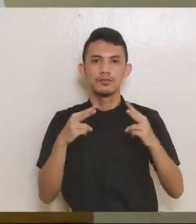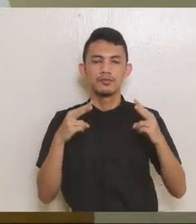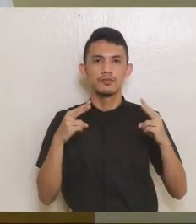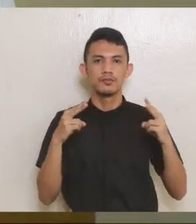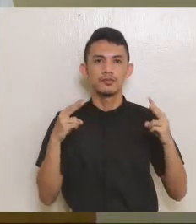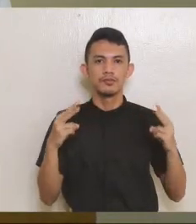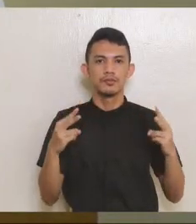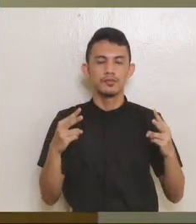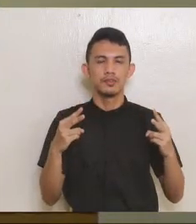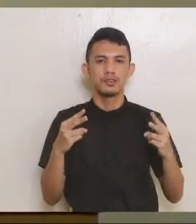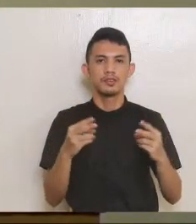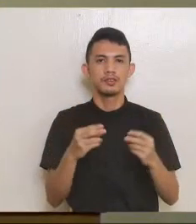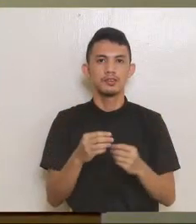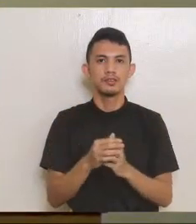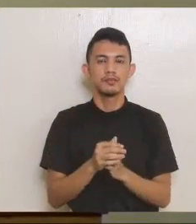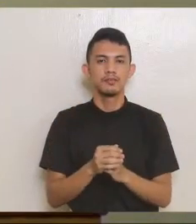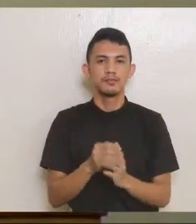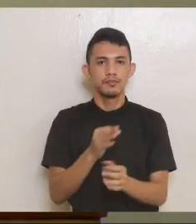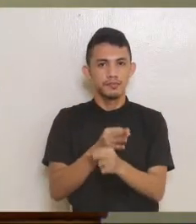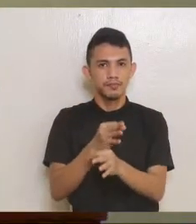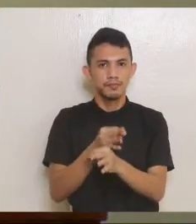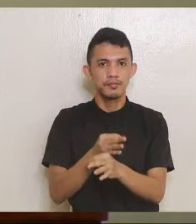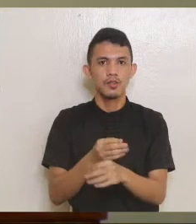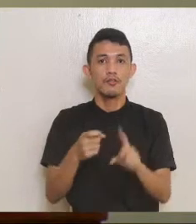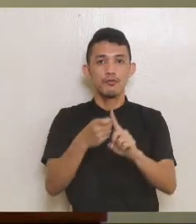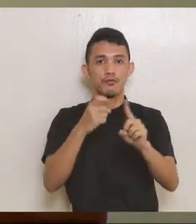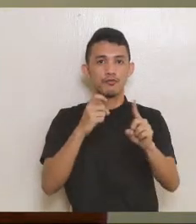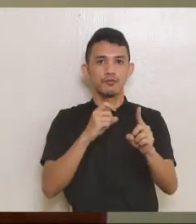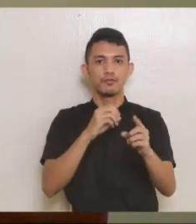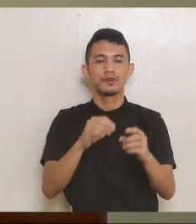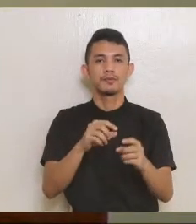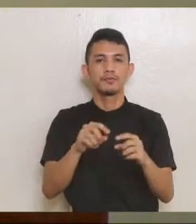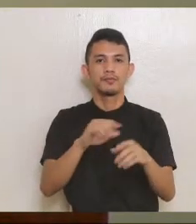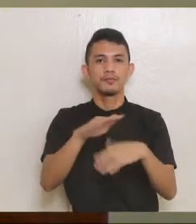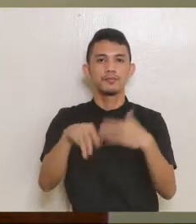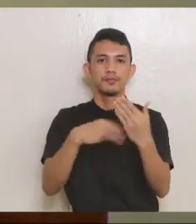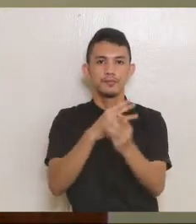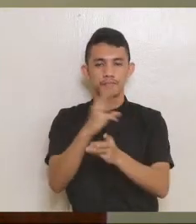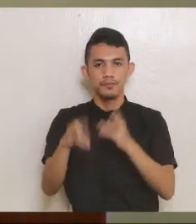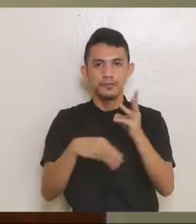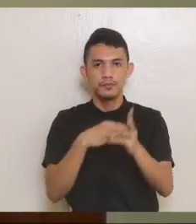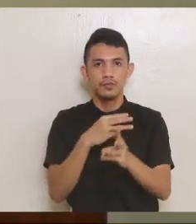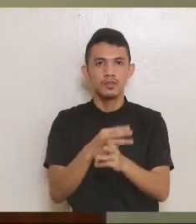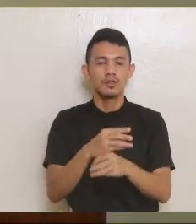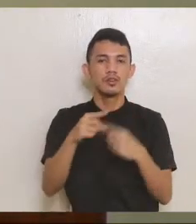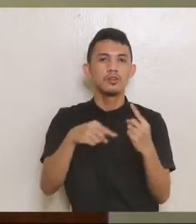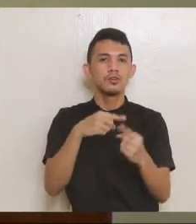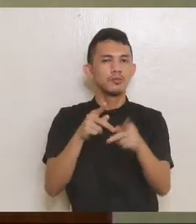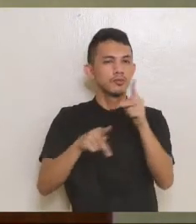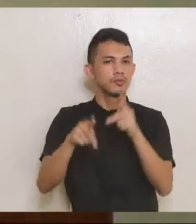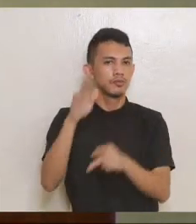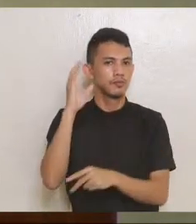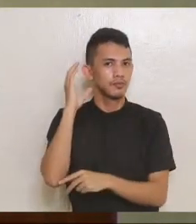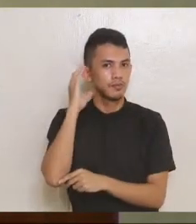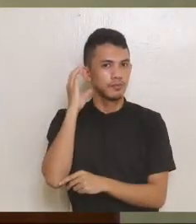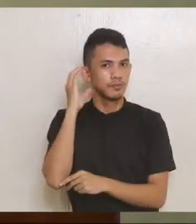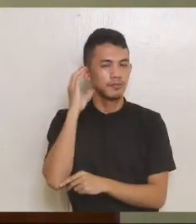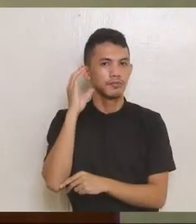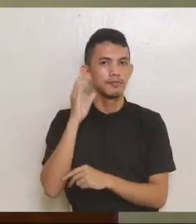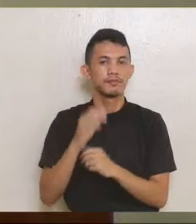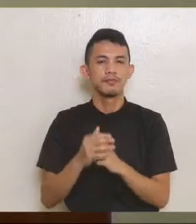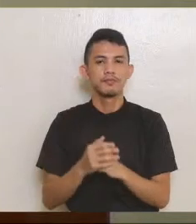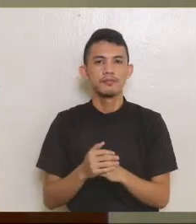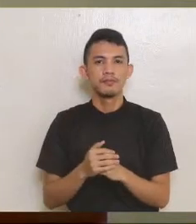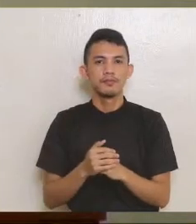sa nagkanalaing nasod sa kalibutan. Sa pagadungog sa mga tao sa kabanha, nanugok